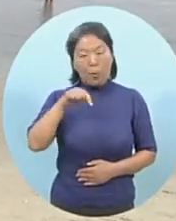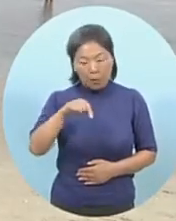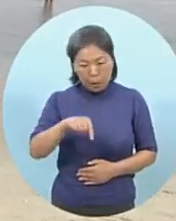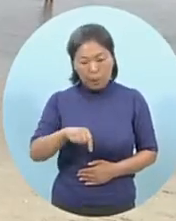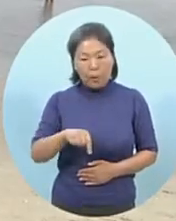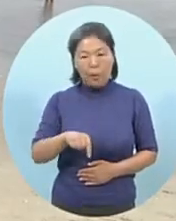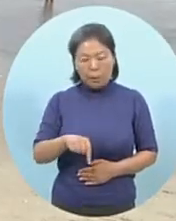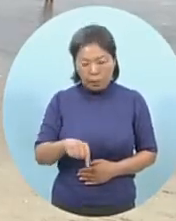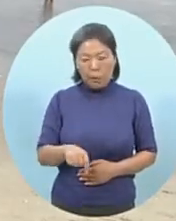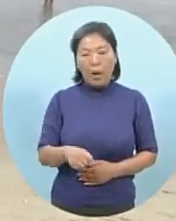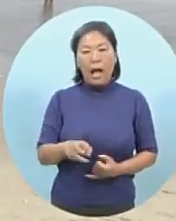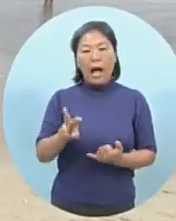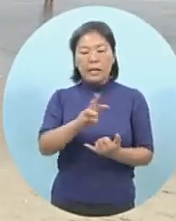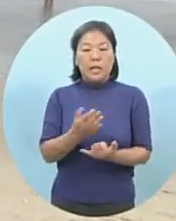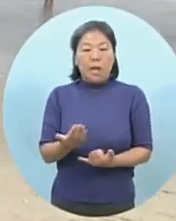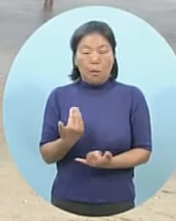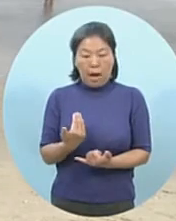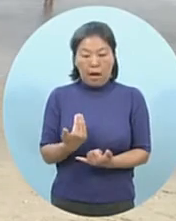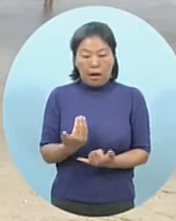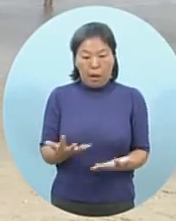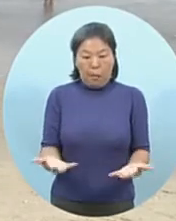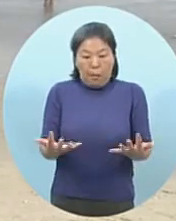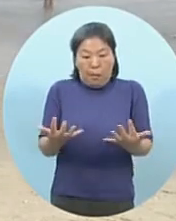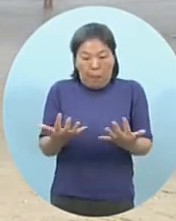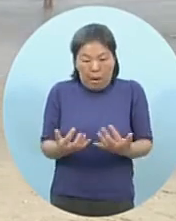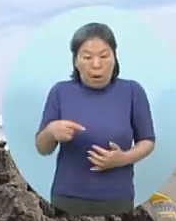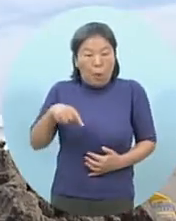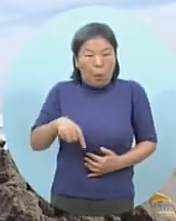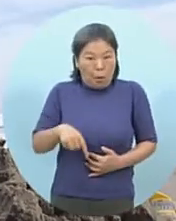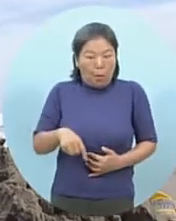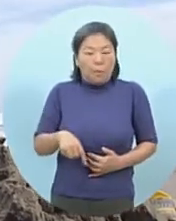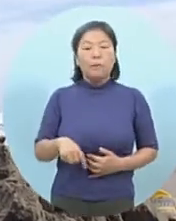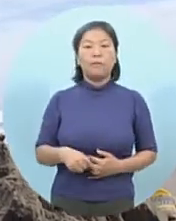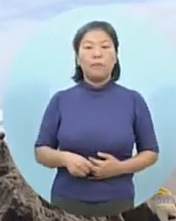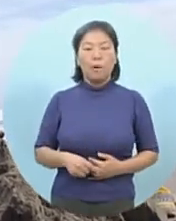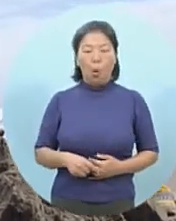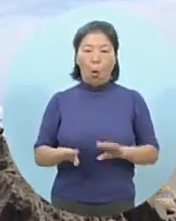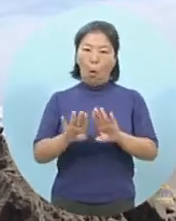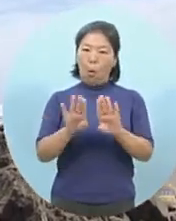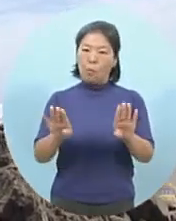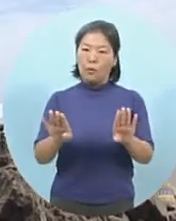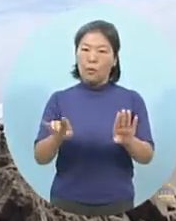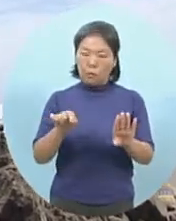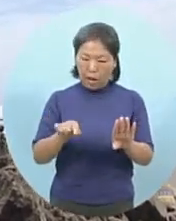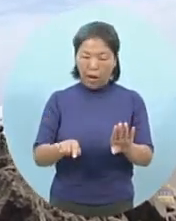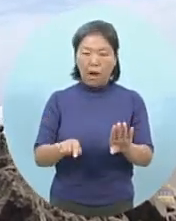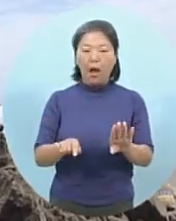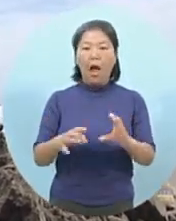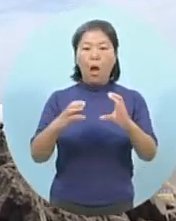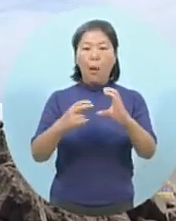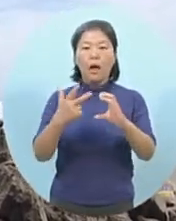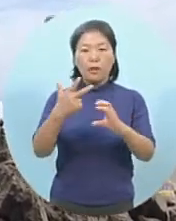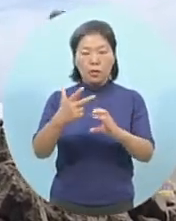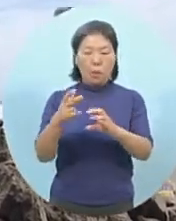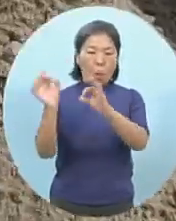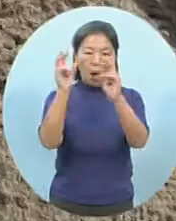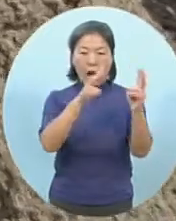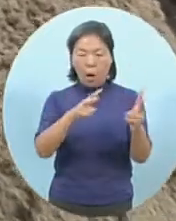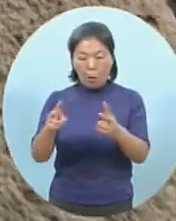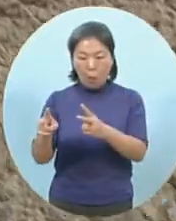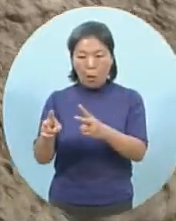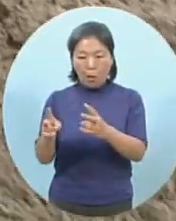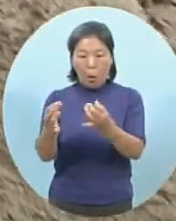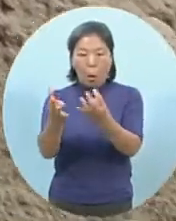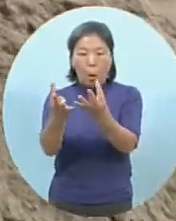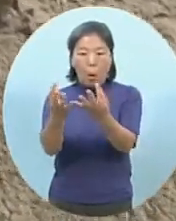人の入りがあったところがこの薄磯の海水浴場ですので、オープンするということはいわき市の観光交流の人口の